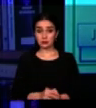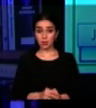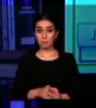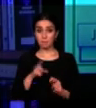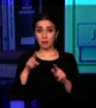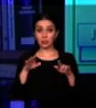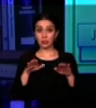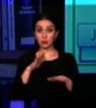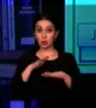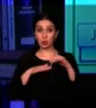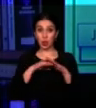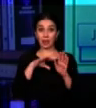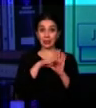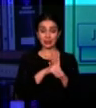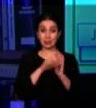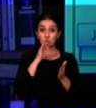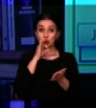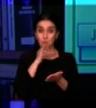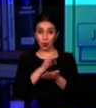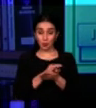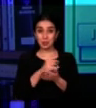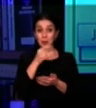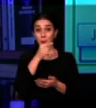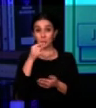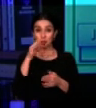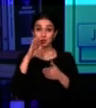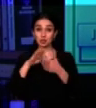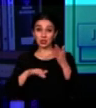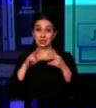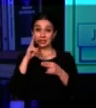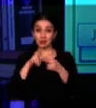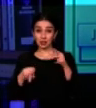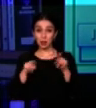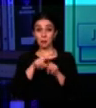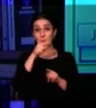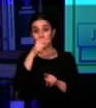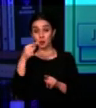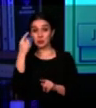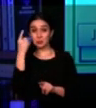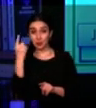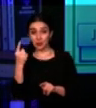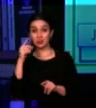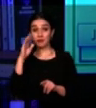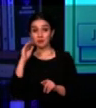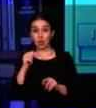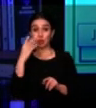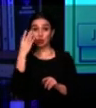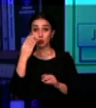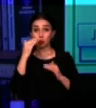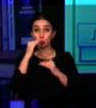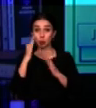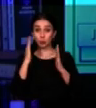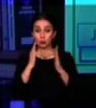Мана шу соха кірді. Жауапымыз, минус чексіздан минус біргече, ва тур